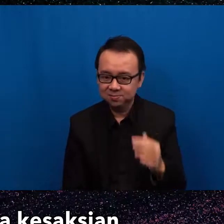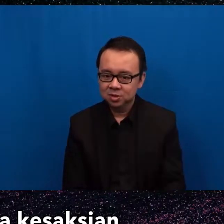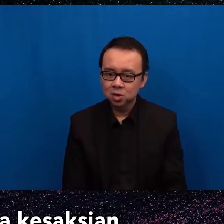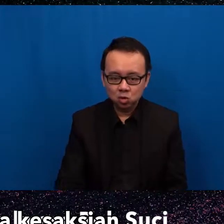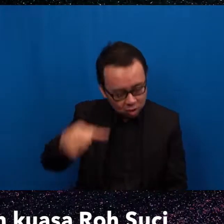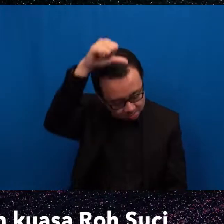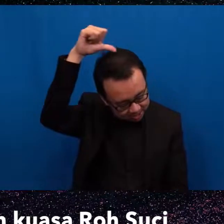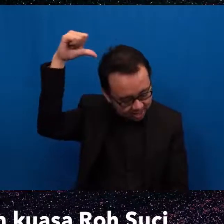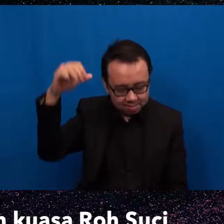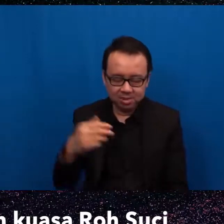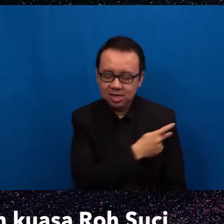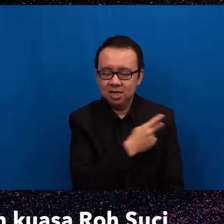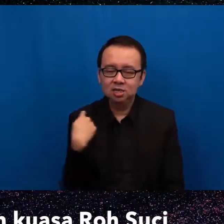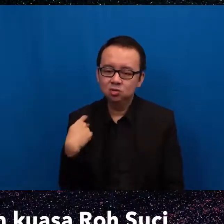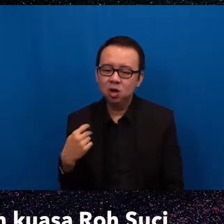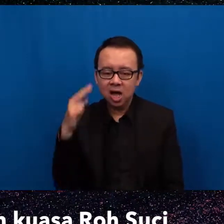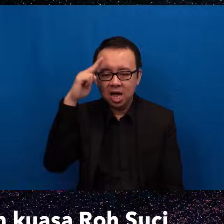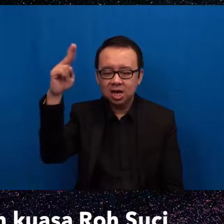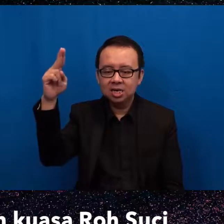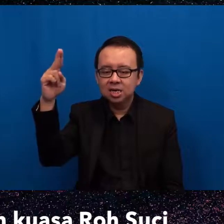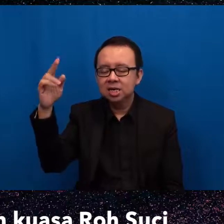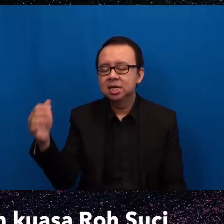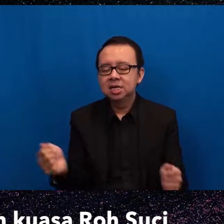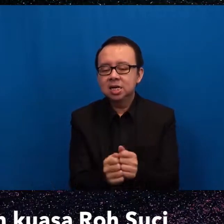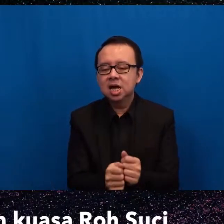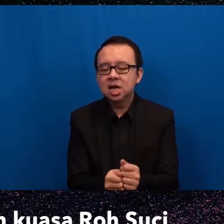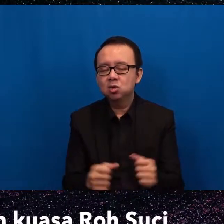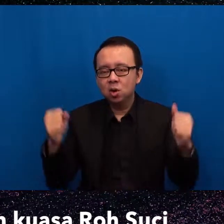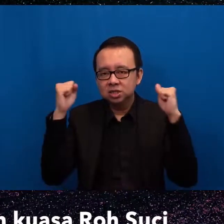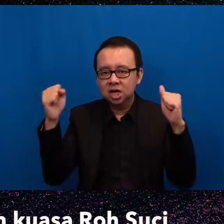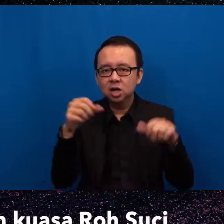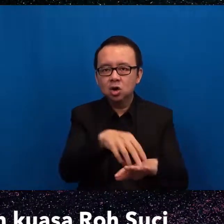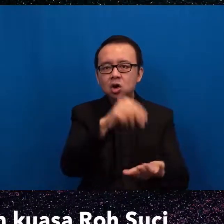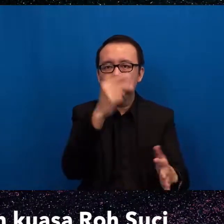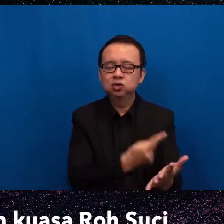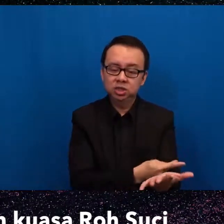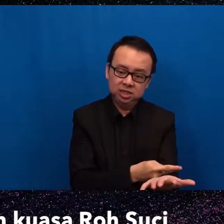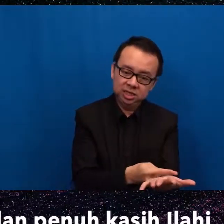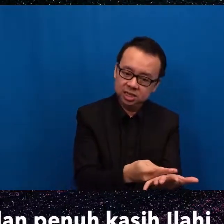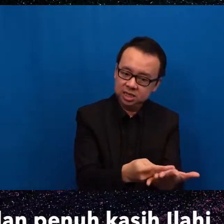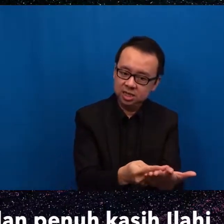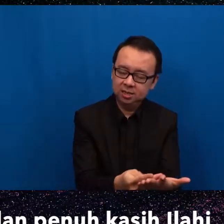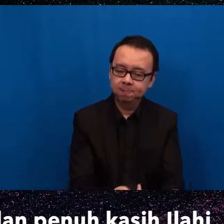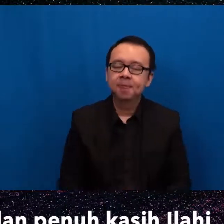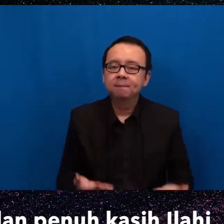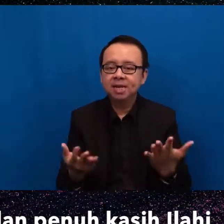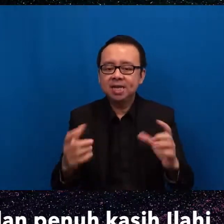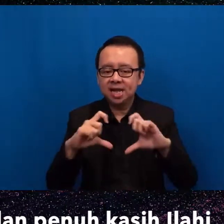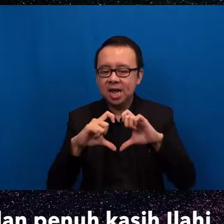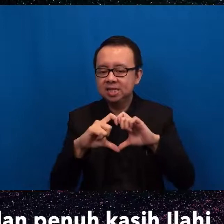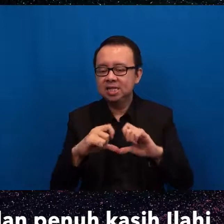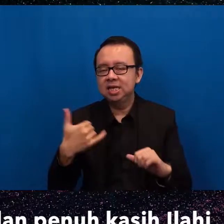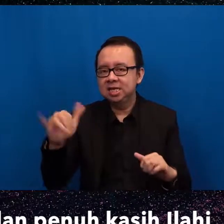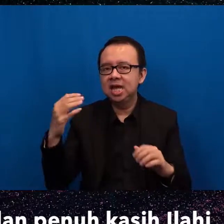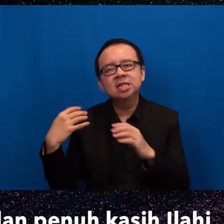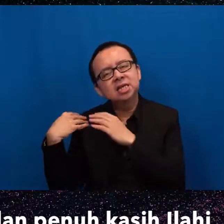kesaksian. Urapi kami Tuhan dengan kuasa Roh Suci.